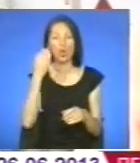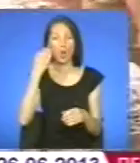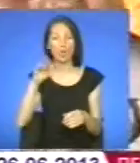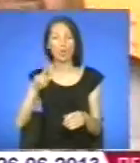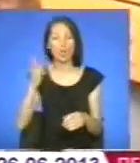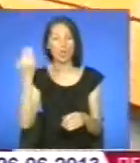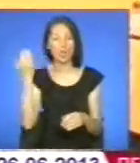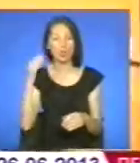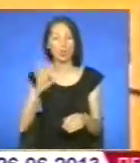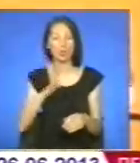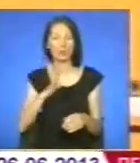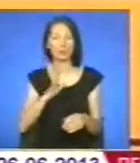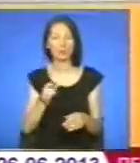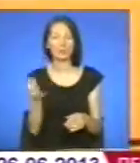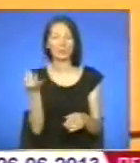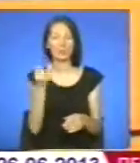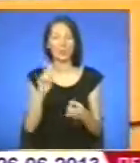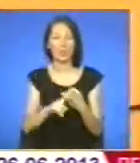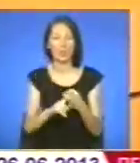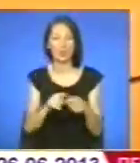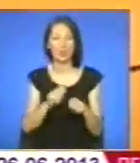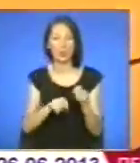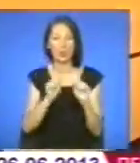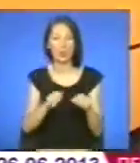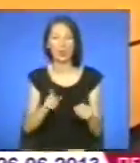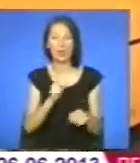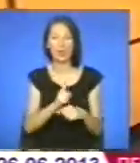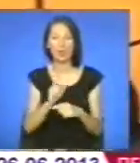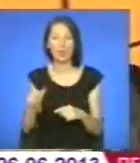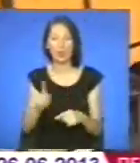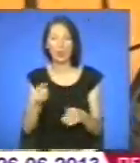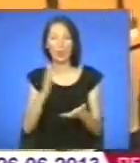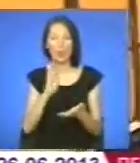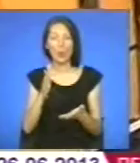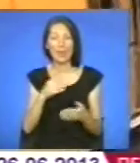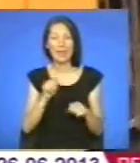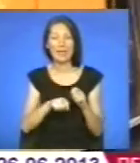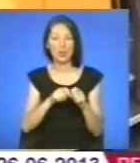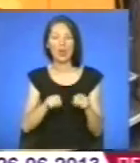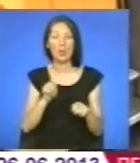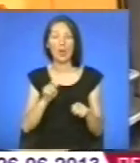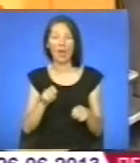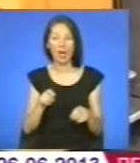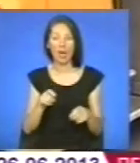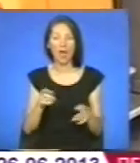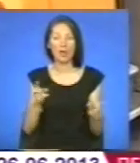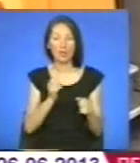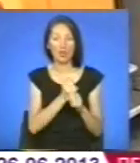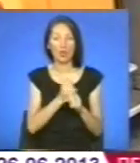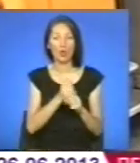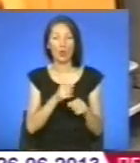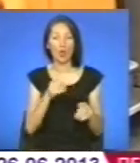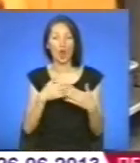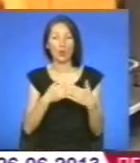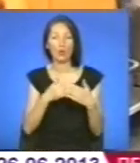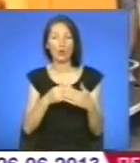було. Цікаво, що долучитися до перевірок можуть і тернополяни. Щоб стати інспектором з контролю за роботою громадського транспорту, потрібно із відповідною